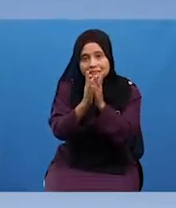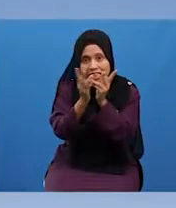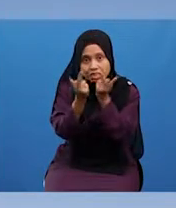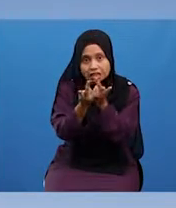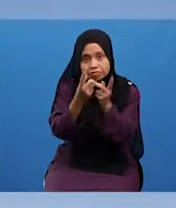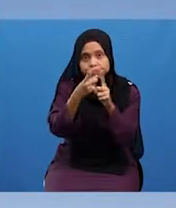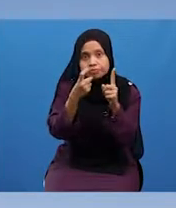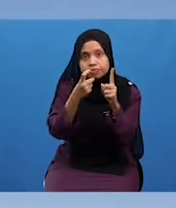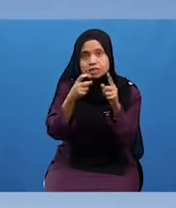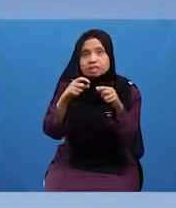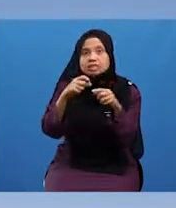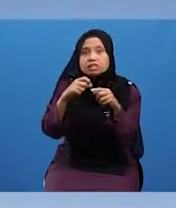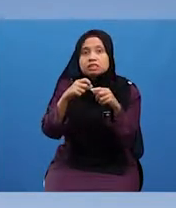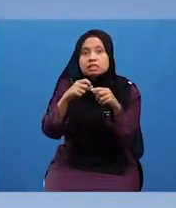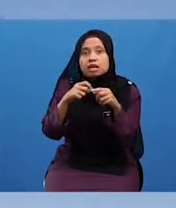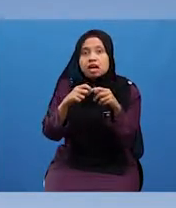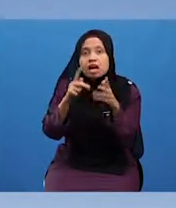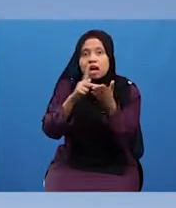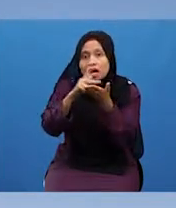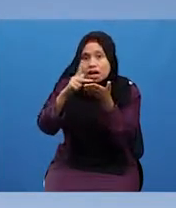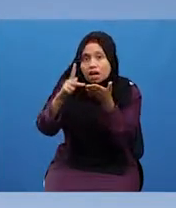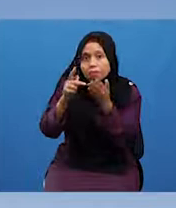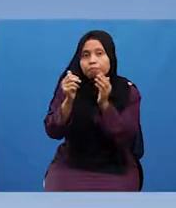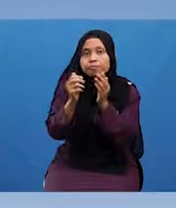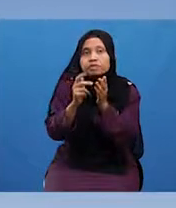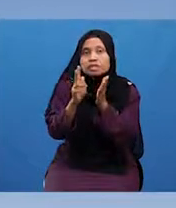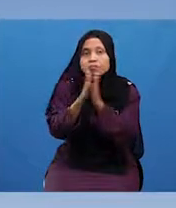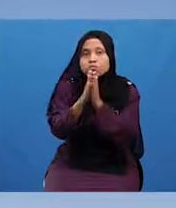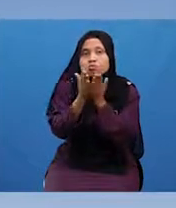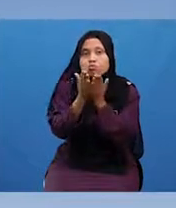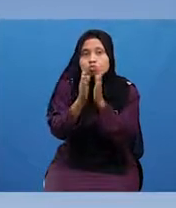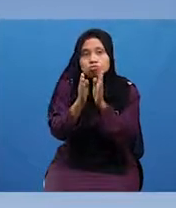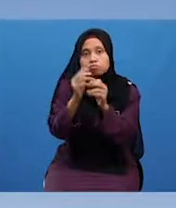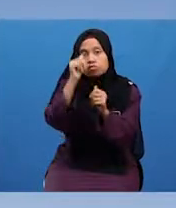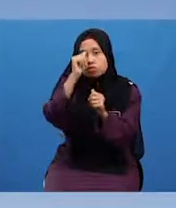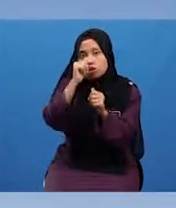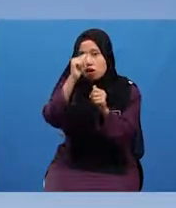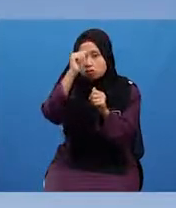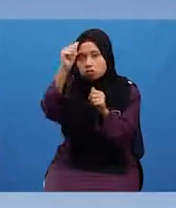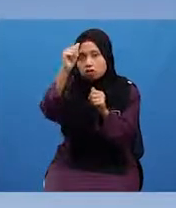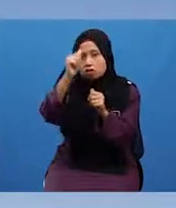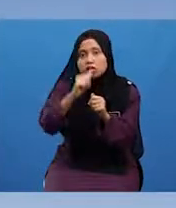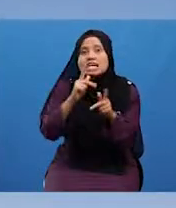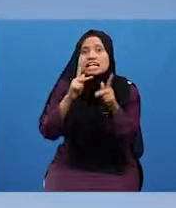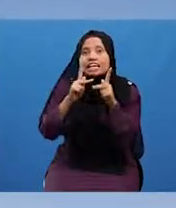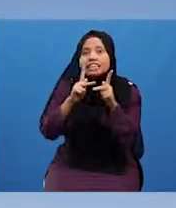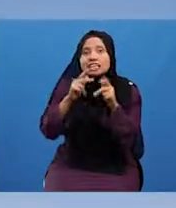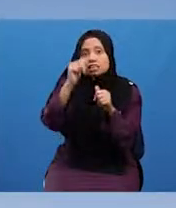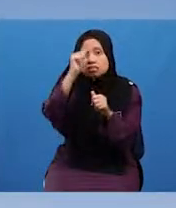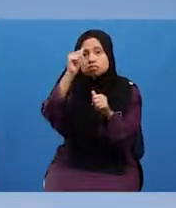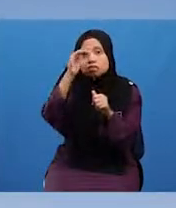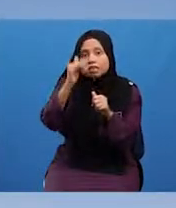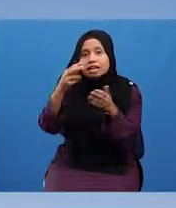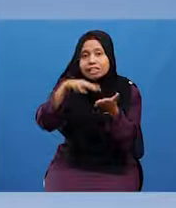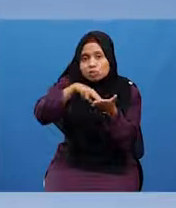segi istilah ialah kalam Allah, iaitu kata-kata Allah yang